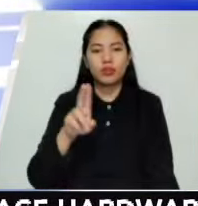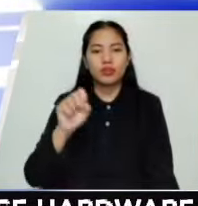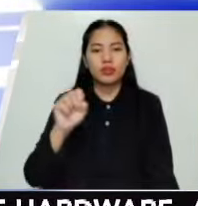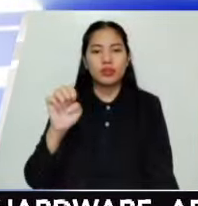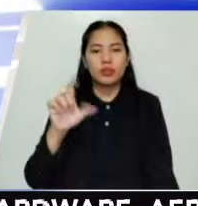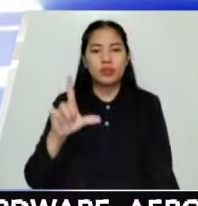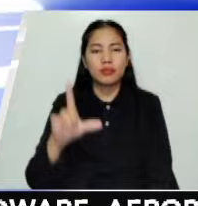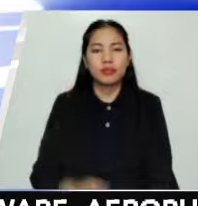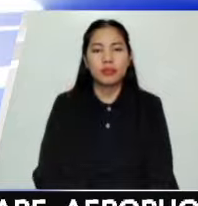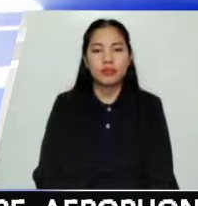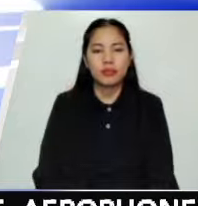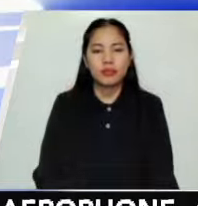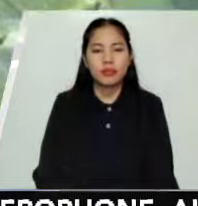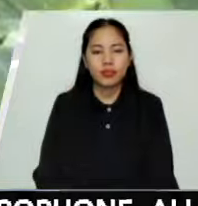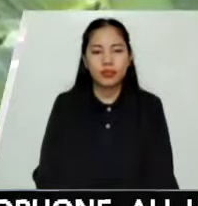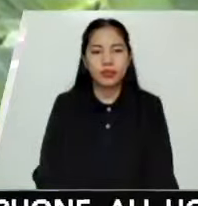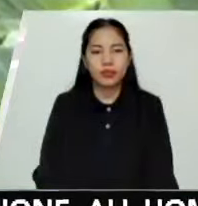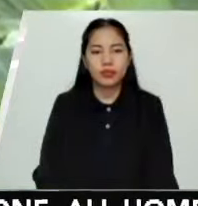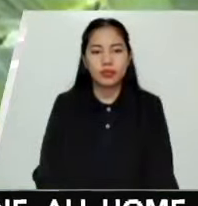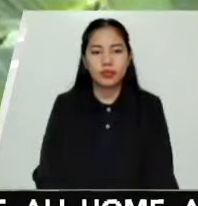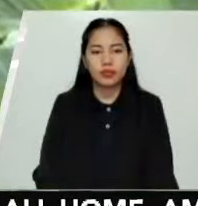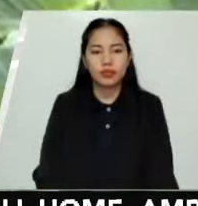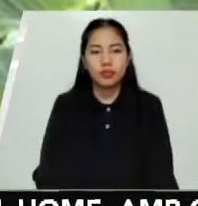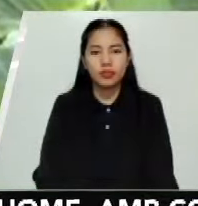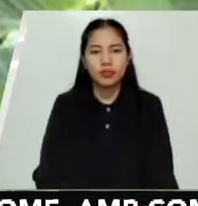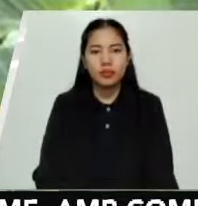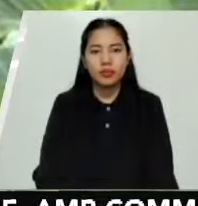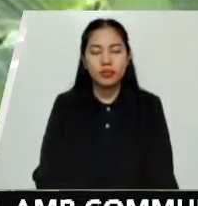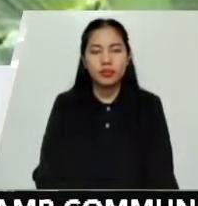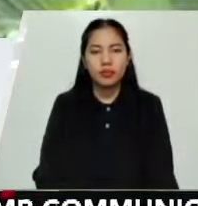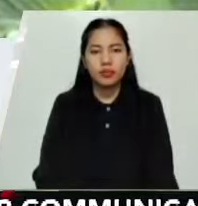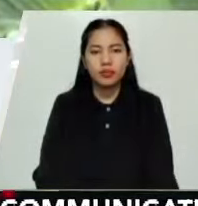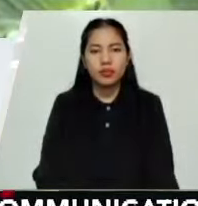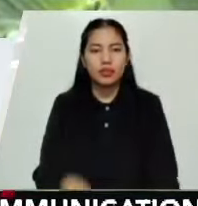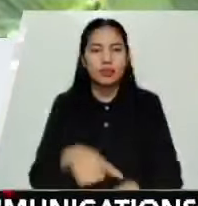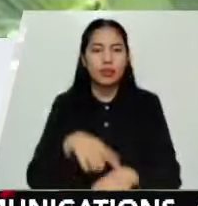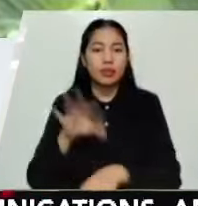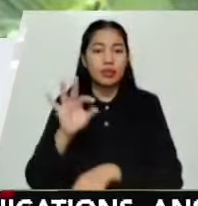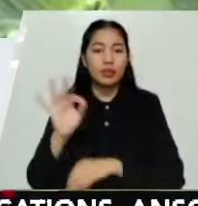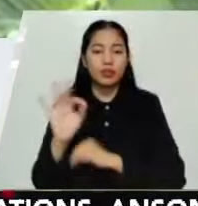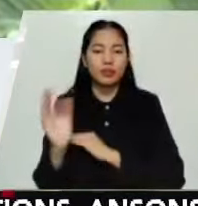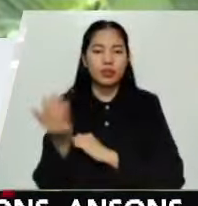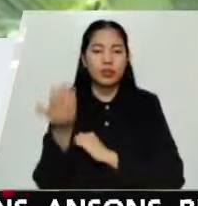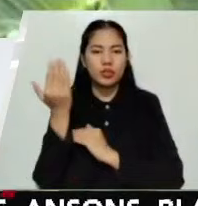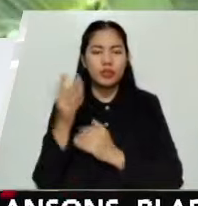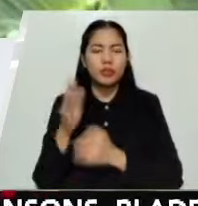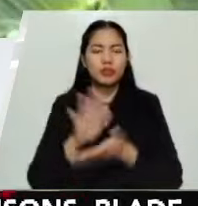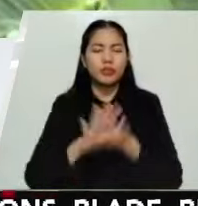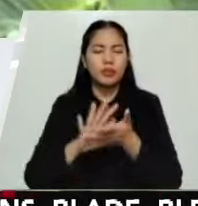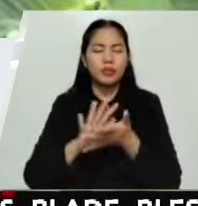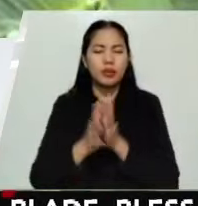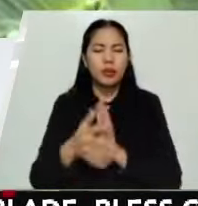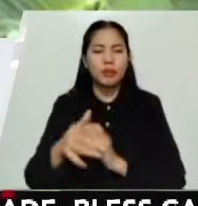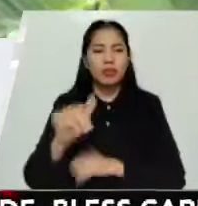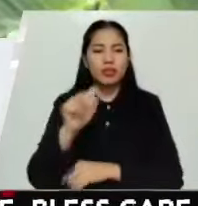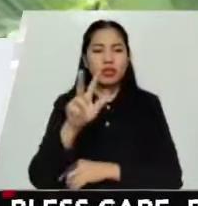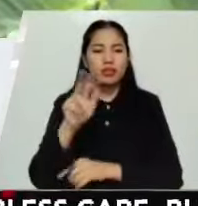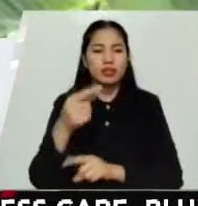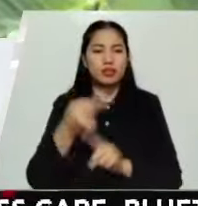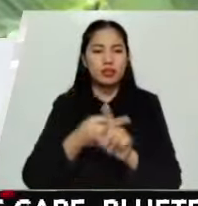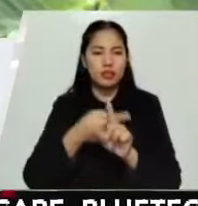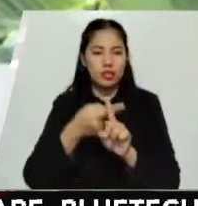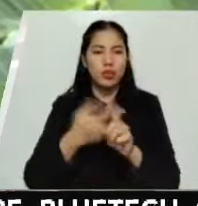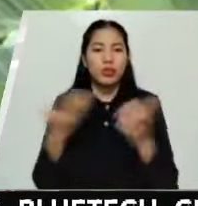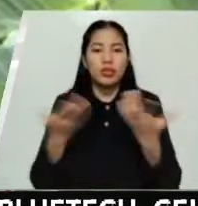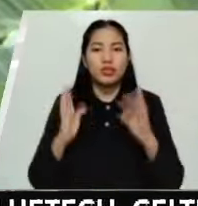Russel Cony as of 9:00 a.ang temperatura sa lungsod ng Baguio mas